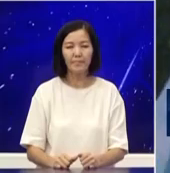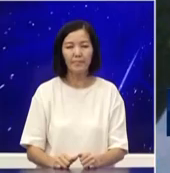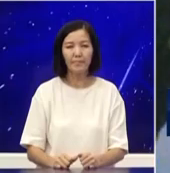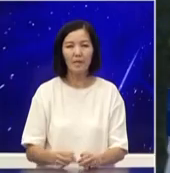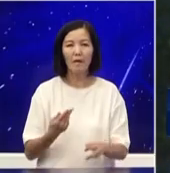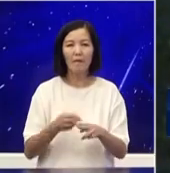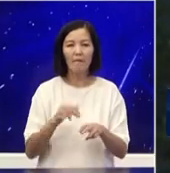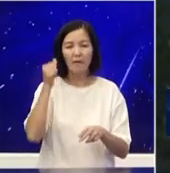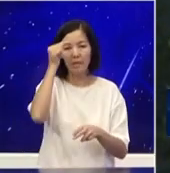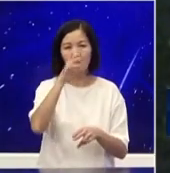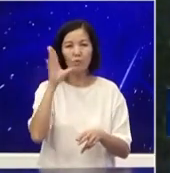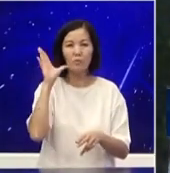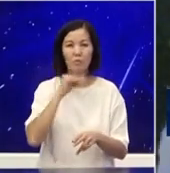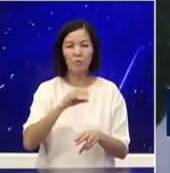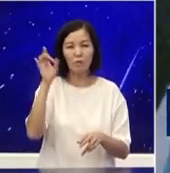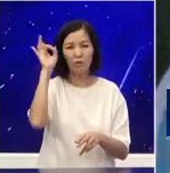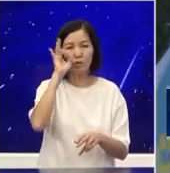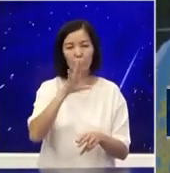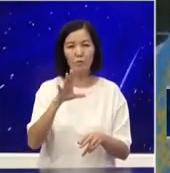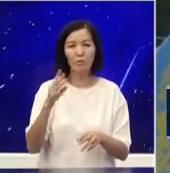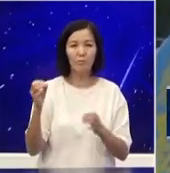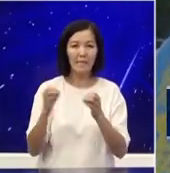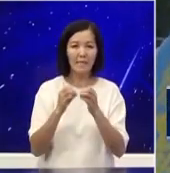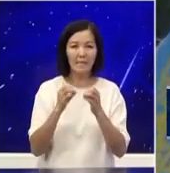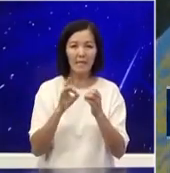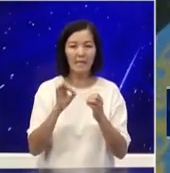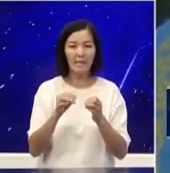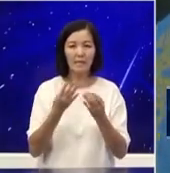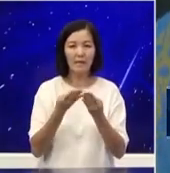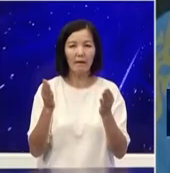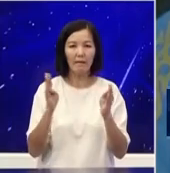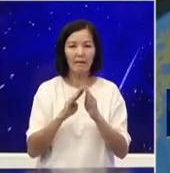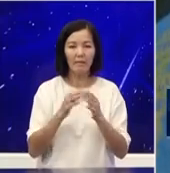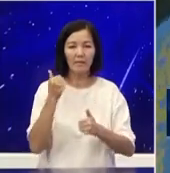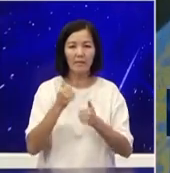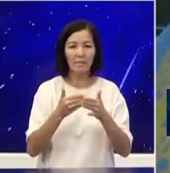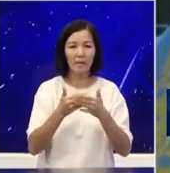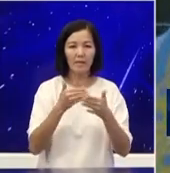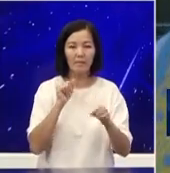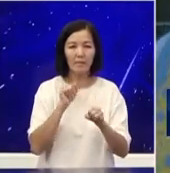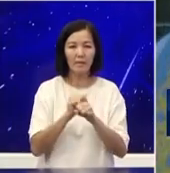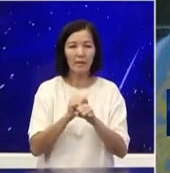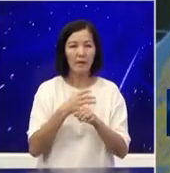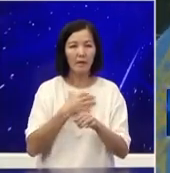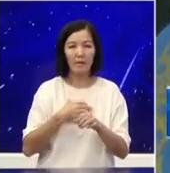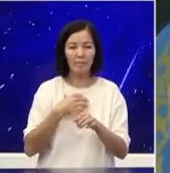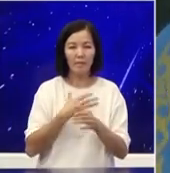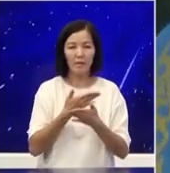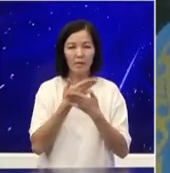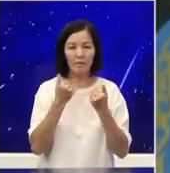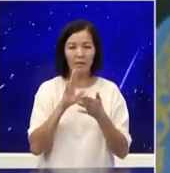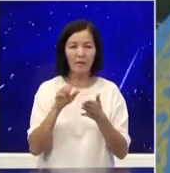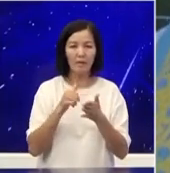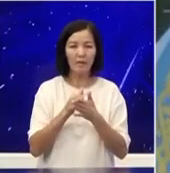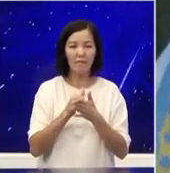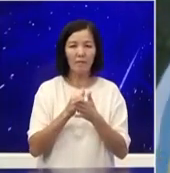В этом году я мог бы стать чемпионом континента в 10-й раз, но из-за коронавируса соревнования были отменены. Мы не отчаиваемся. Самое главное сейчас